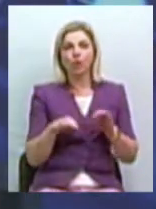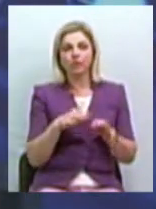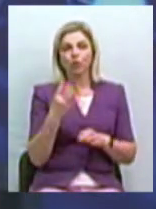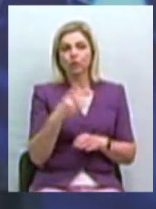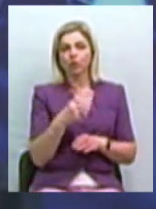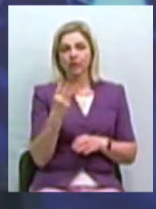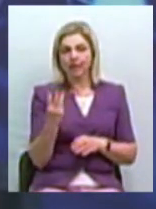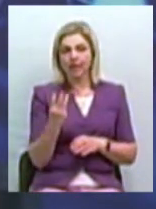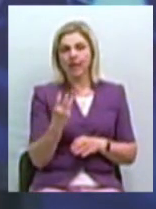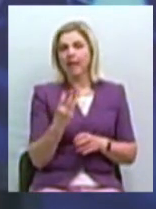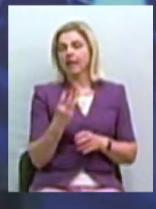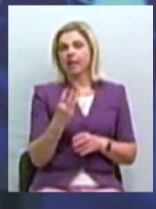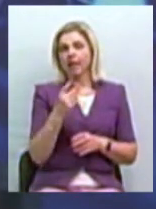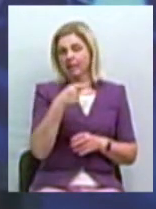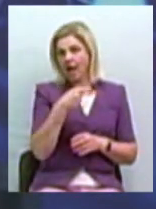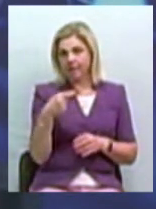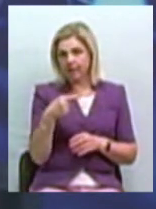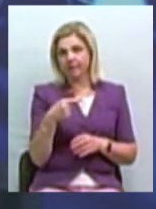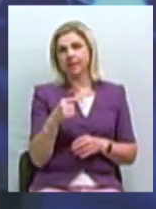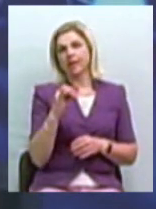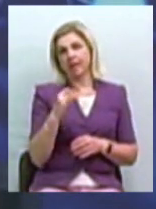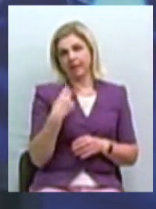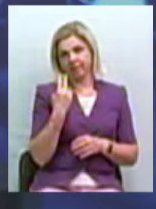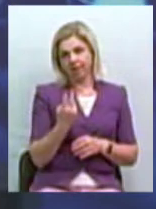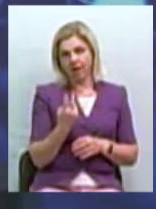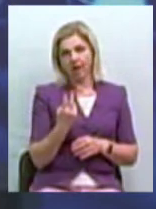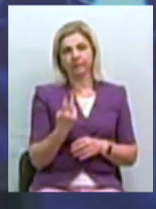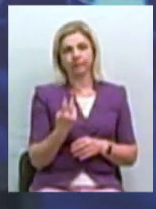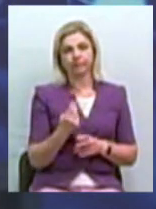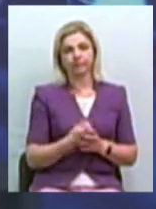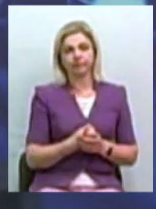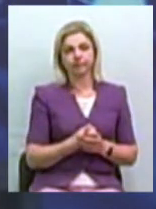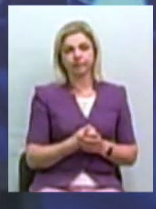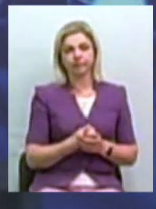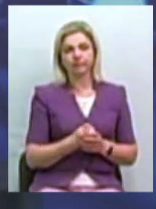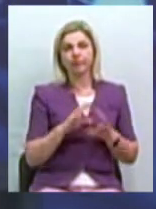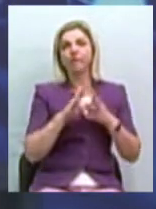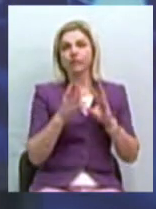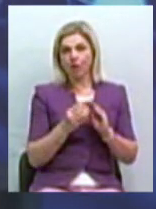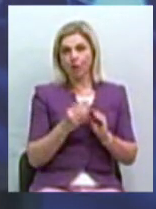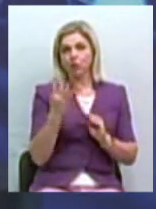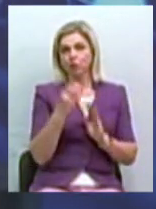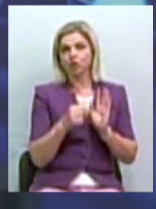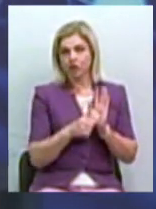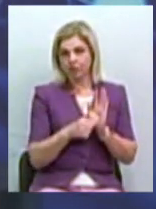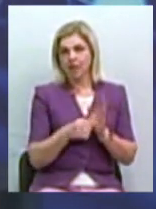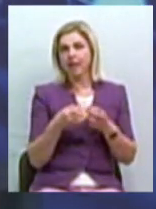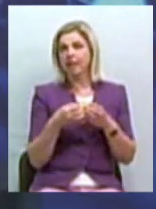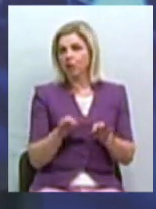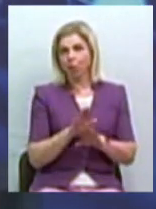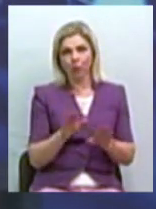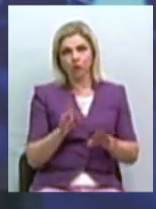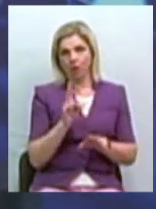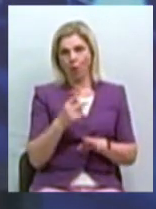До 43. 3 негативні, да, і 2 це які зняті загалом з розгляду. 46, так? Загалом 46. Не допущені до